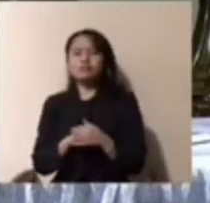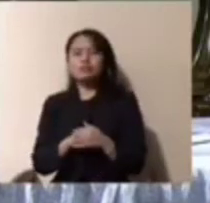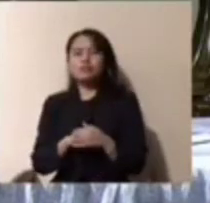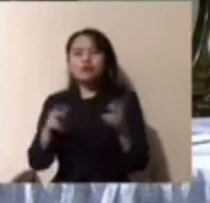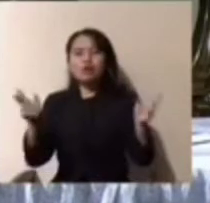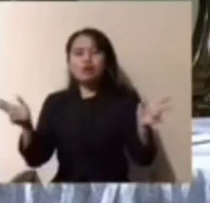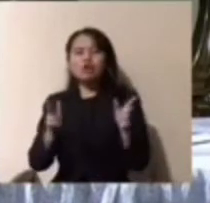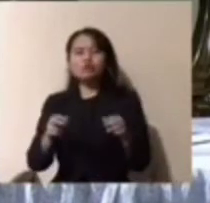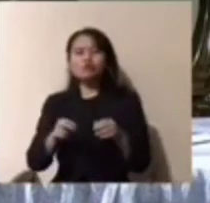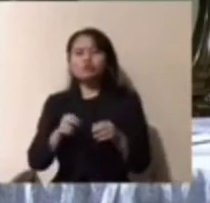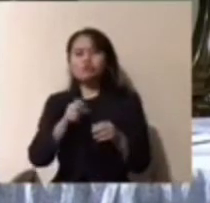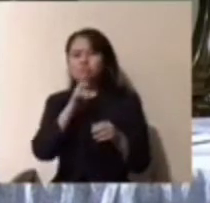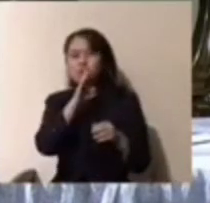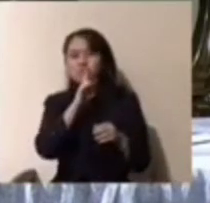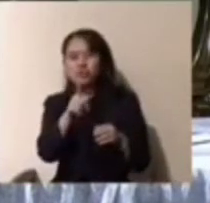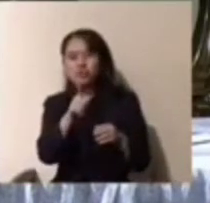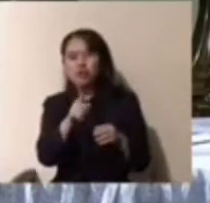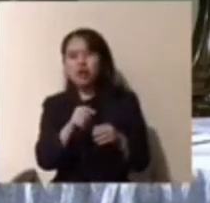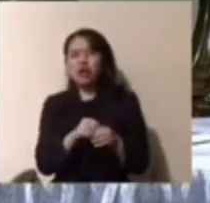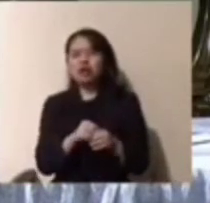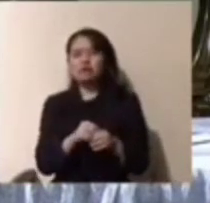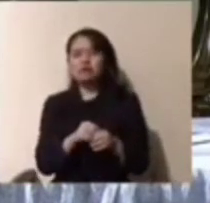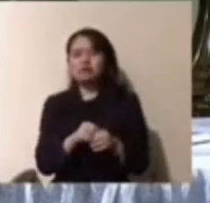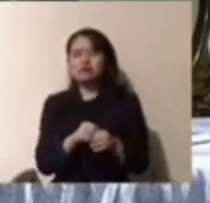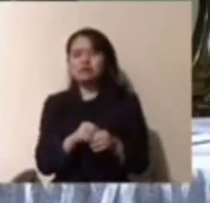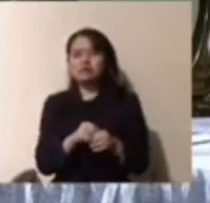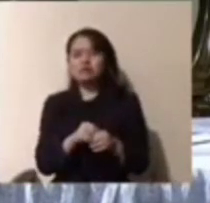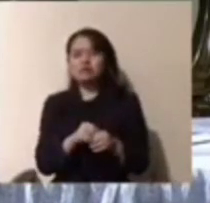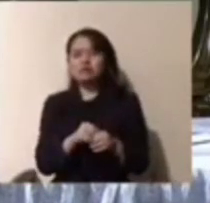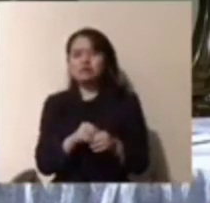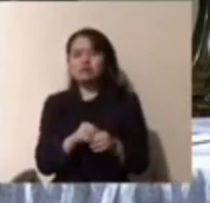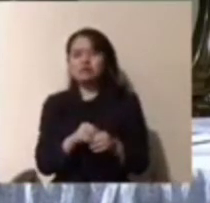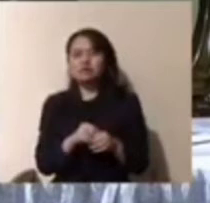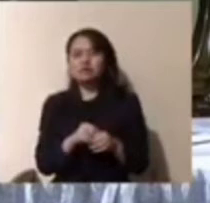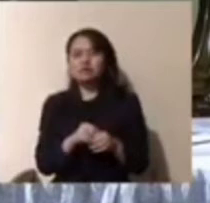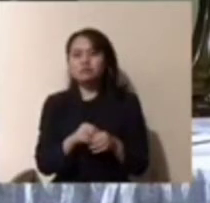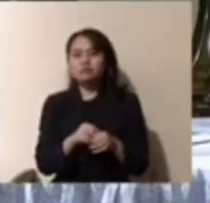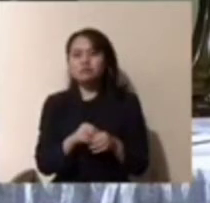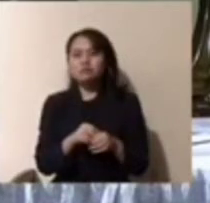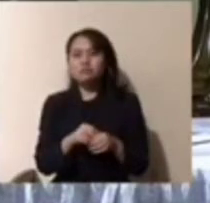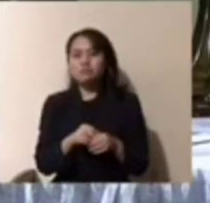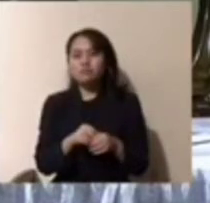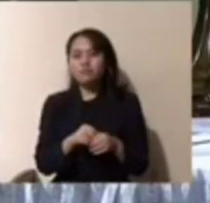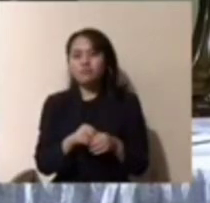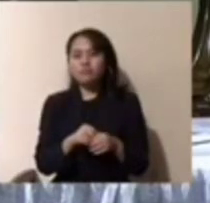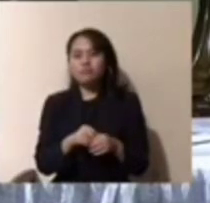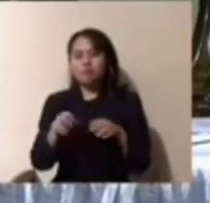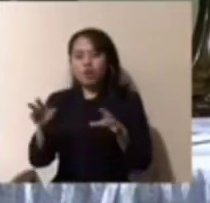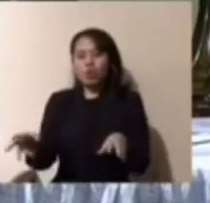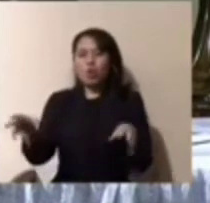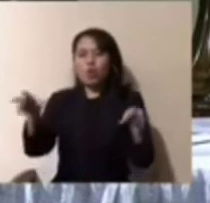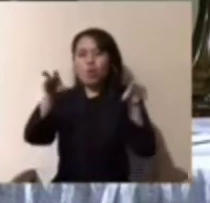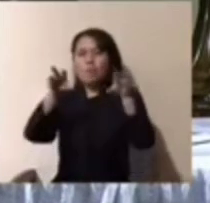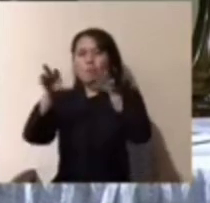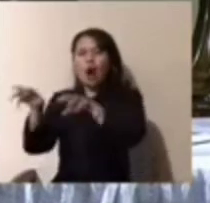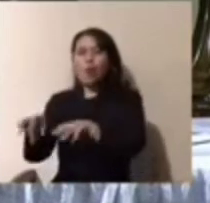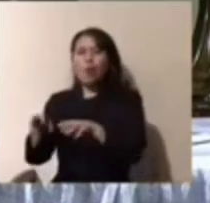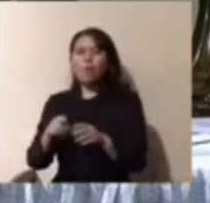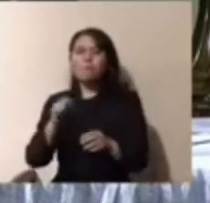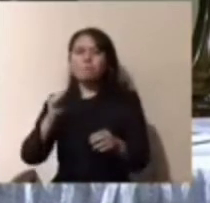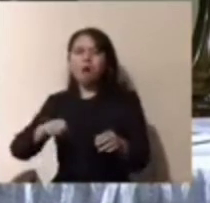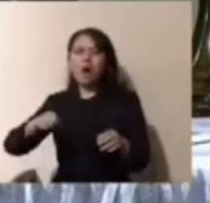Yesus yang difitnah, diperlakukan secara sewenang-wenang, dibawa ke pengadilan yang